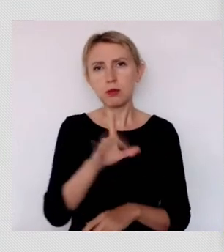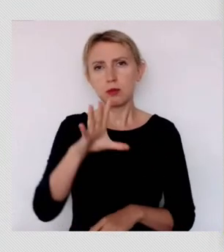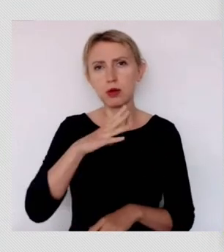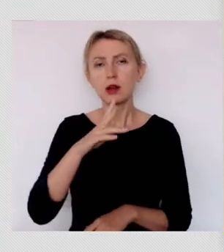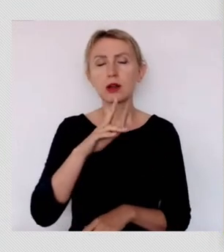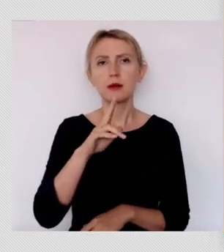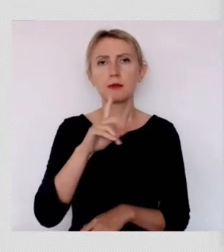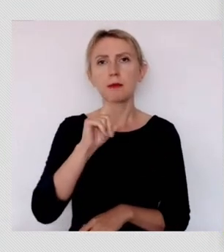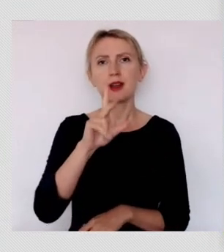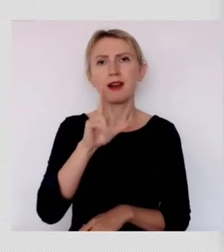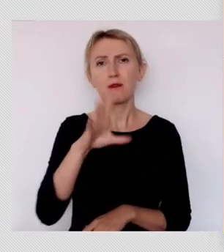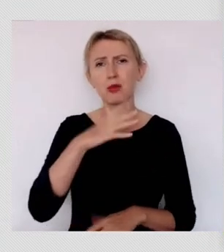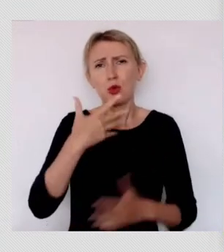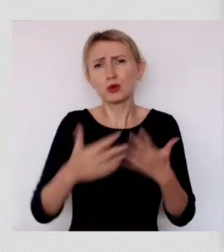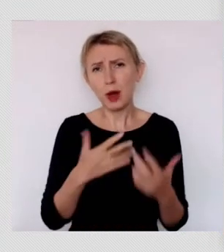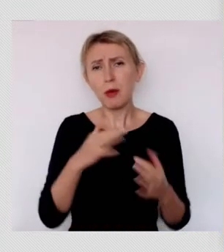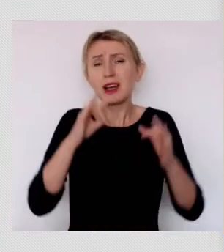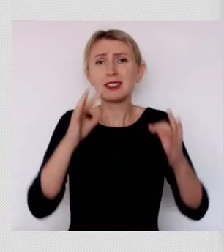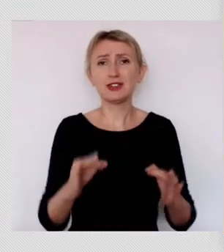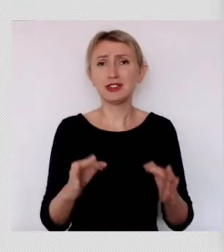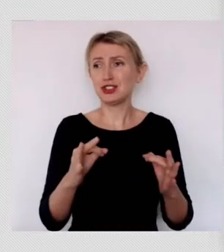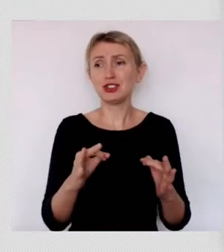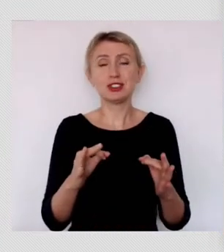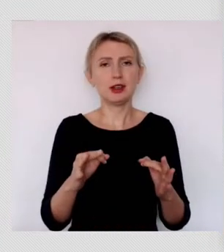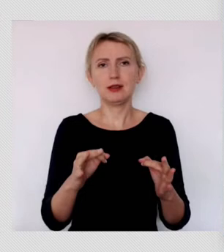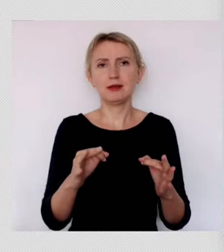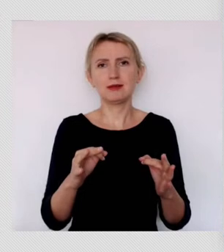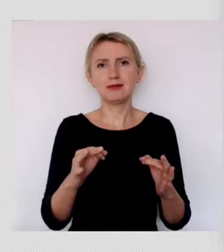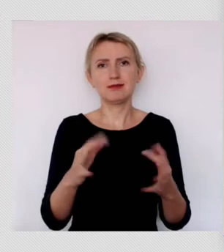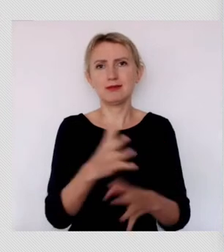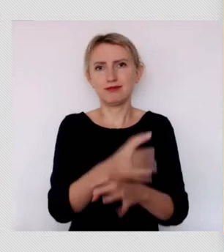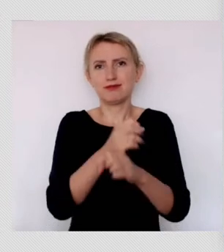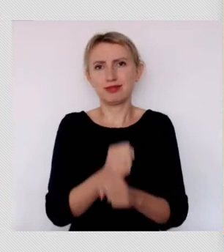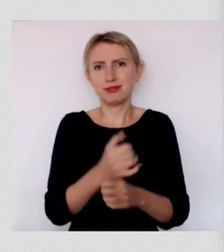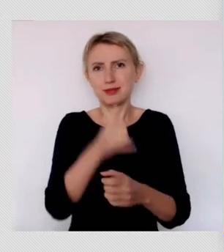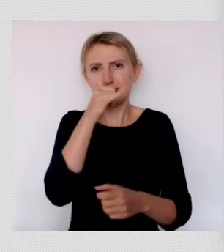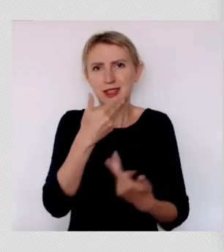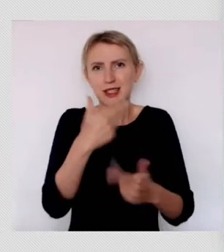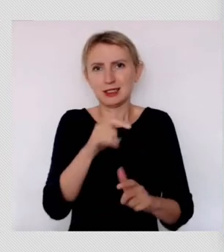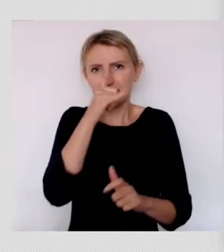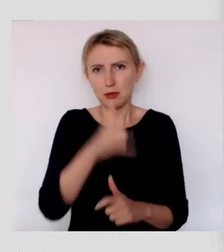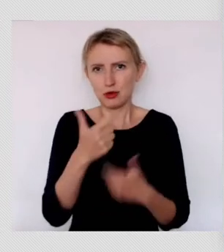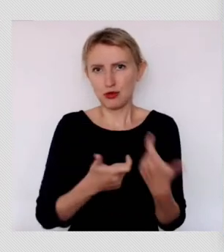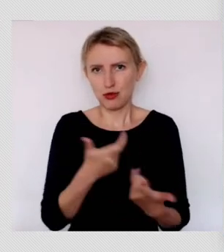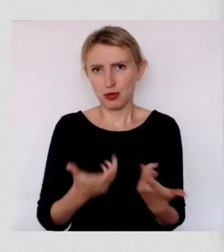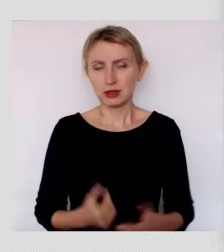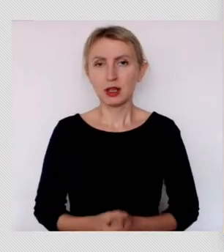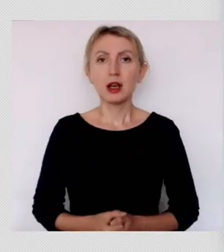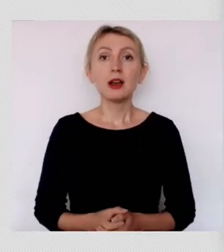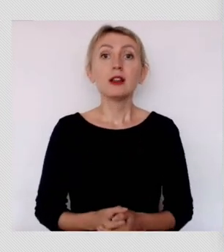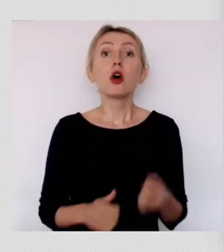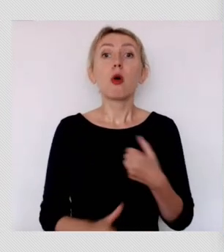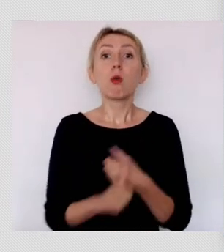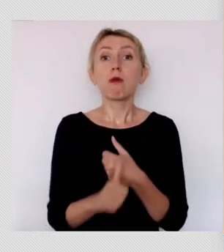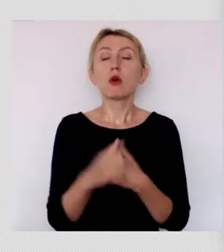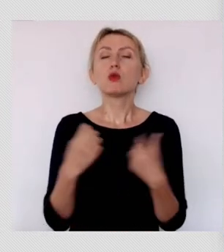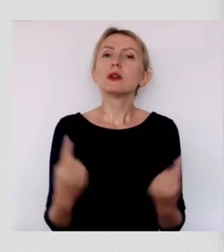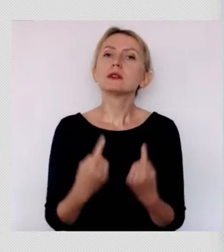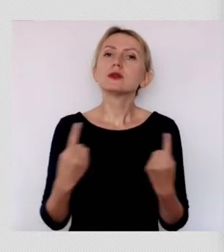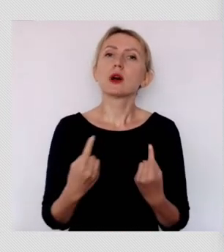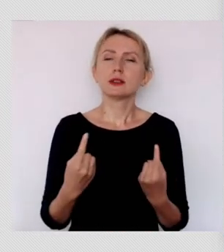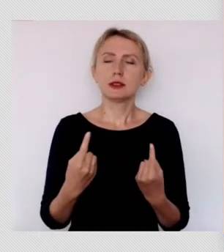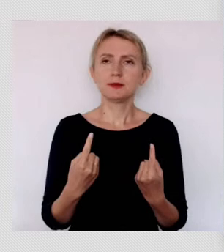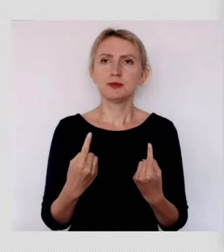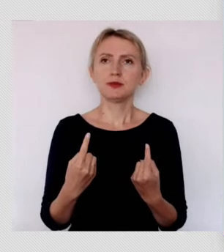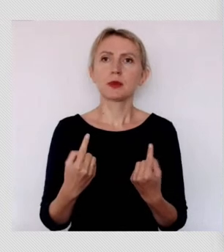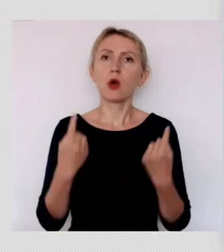były słabe, natomiast dzisiaj będą w zasadzie zupełnie bezzębne, powodując sytuację, w której ci, którzy